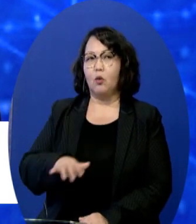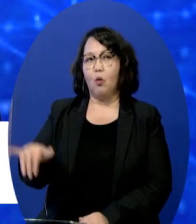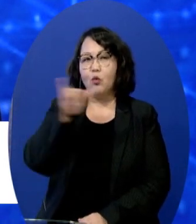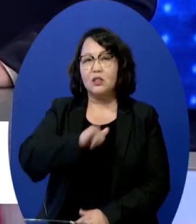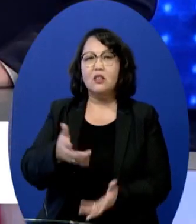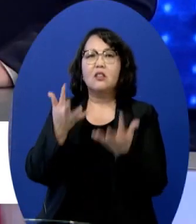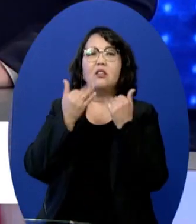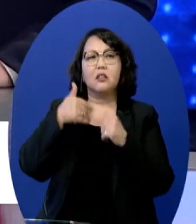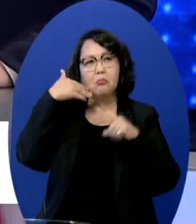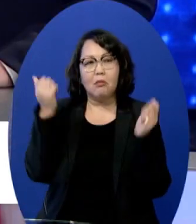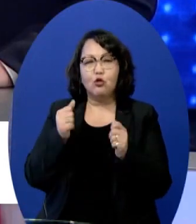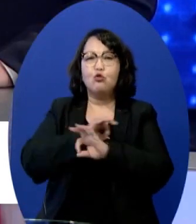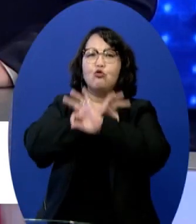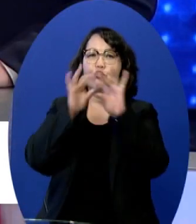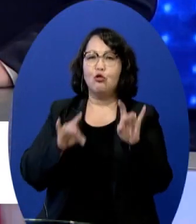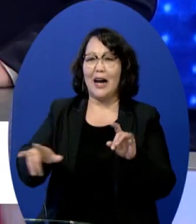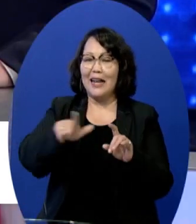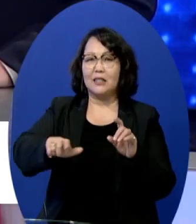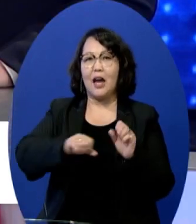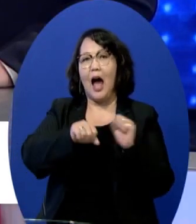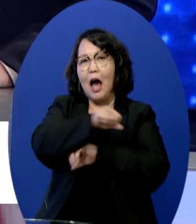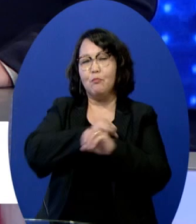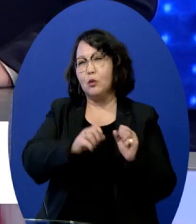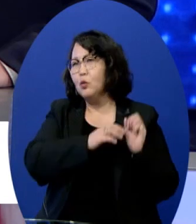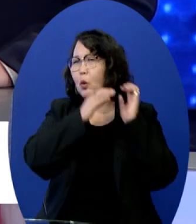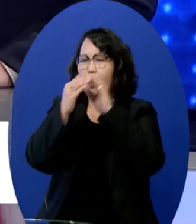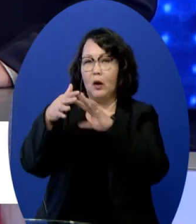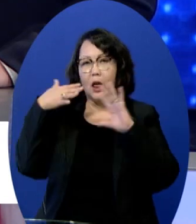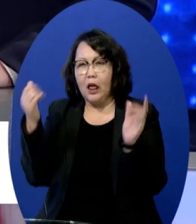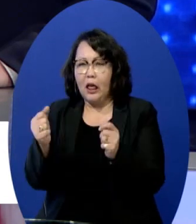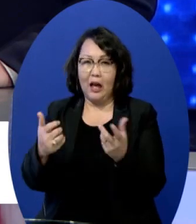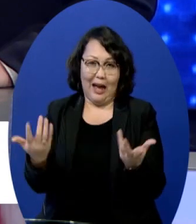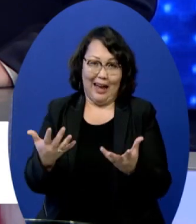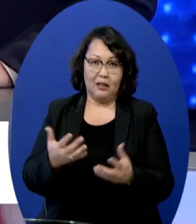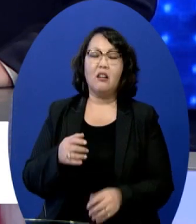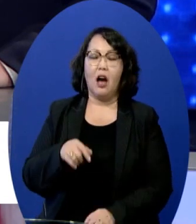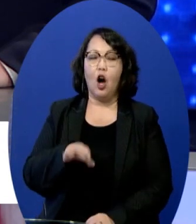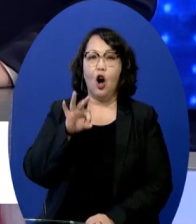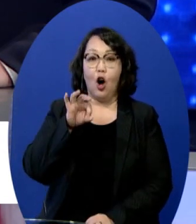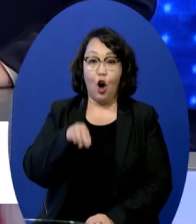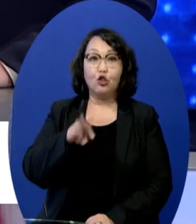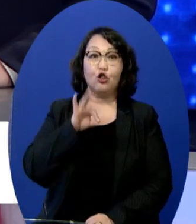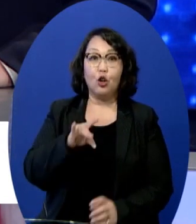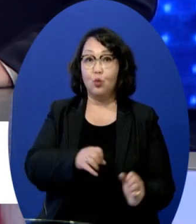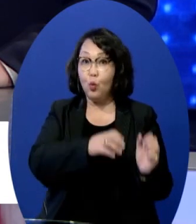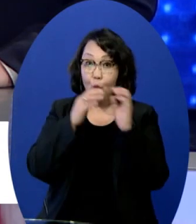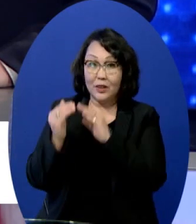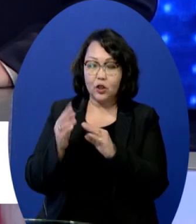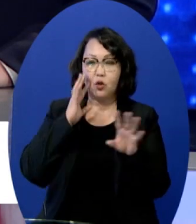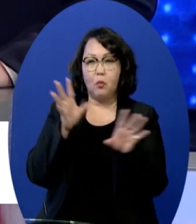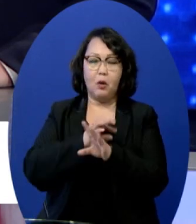отроор явж байна. Өвлжилтийн бэлтгэл ажлыг хангах хүрээнд бол хөдөө аж ахуй яамаас отрын зохицуултуудыг хийсэн байгаа. За нийтдээ энэ